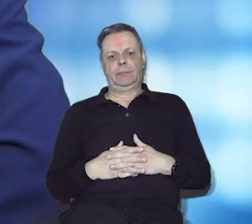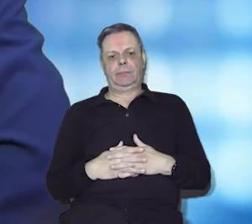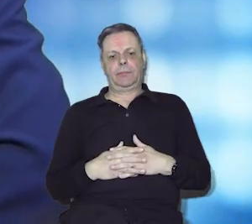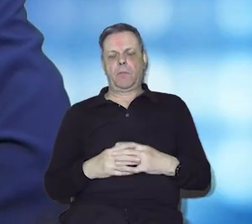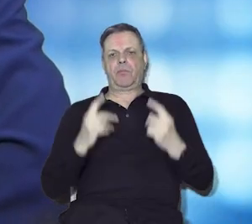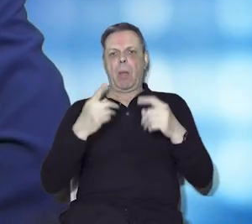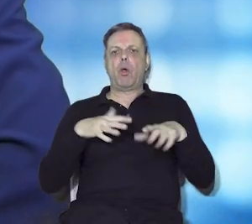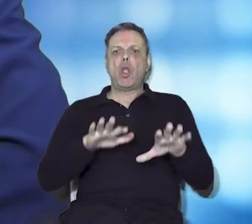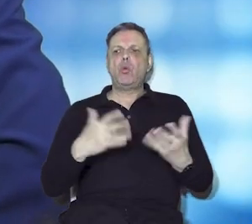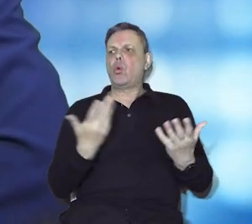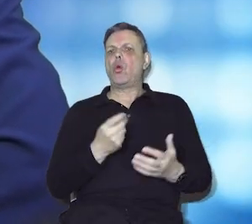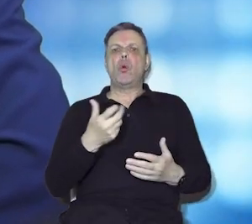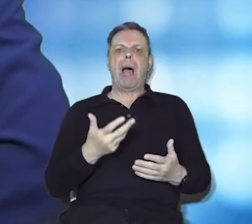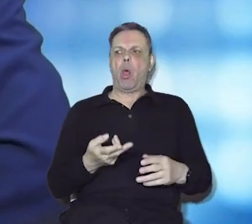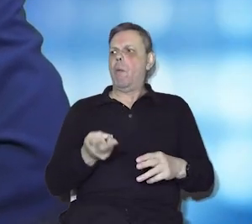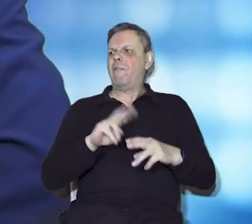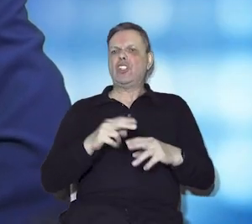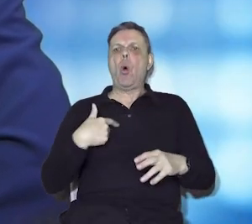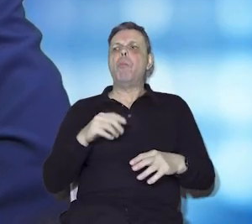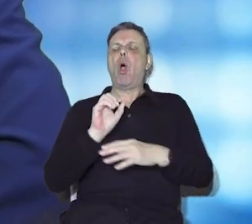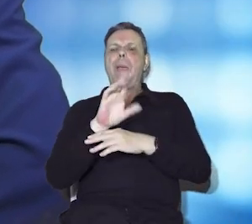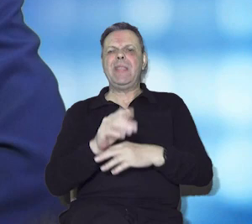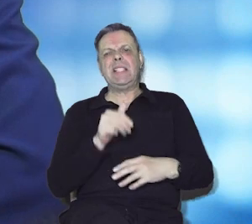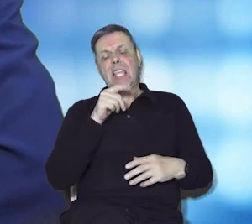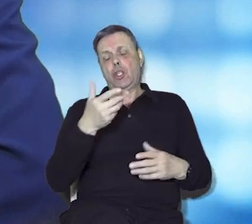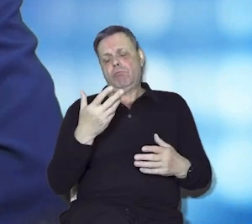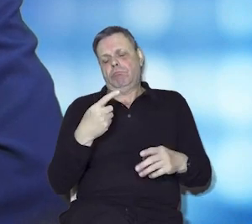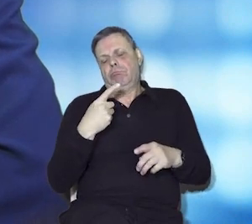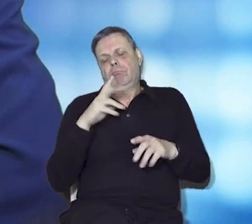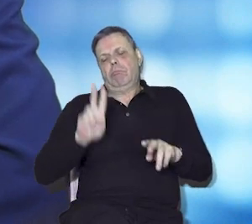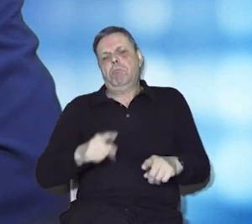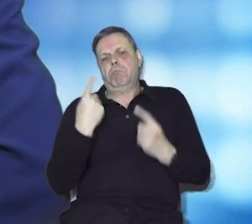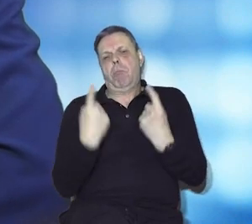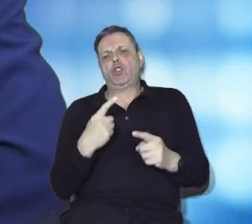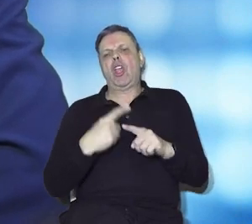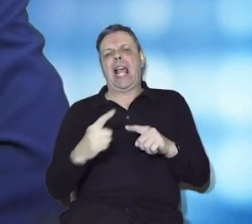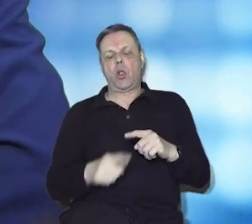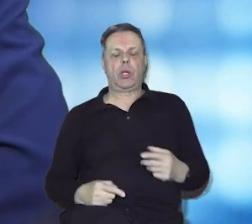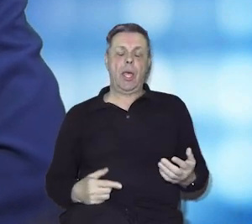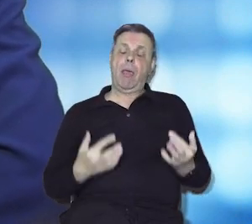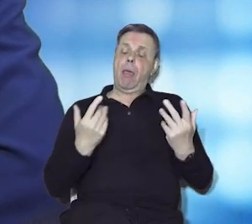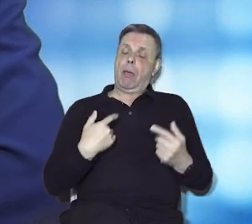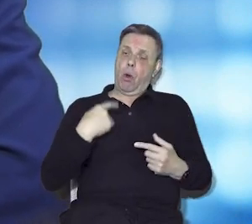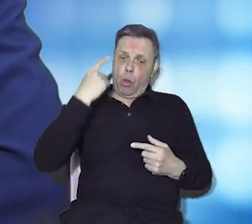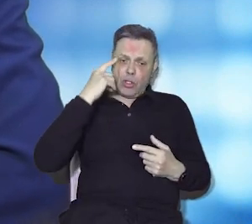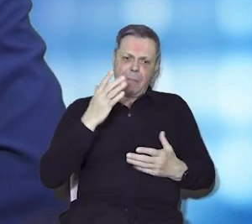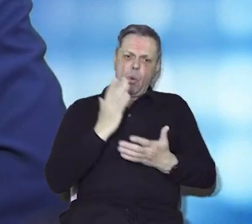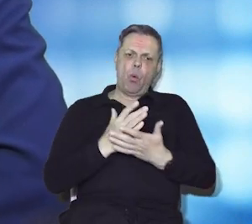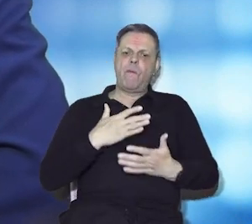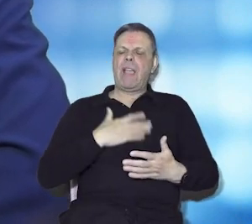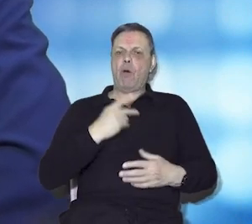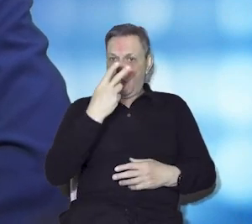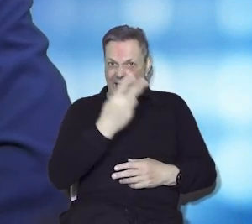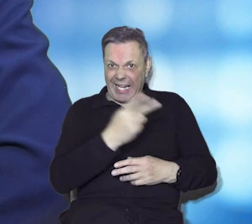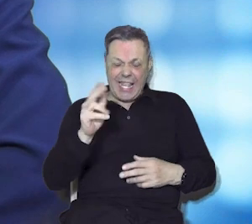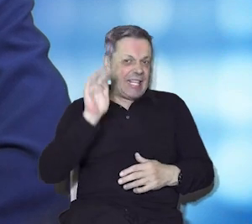Postoje ljudi koji su malo češće u mojoj emisiji i to s razlogom. A koliko znam, uvijek volite gledati